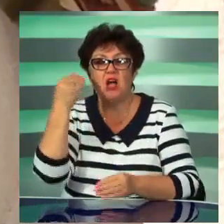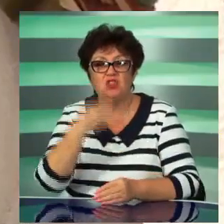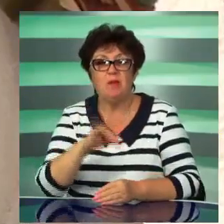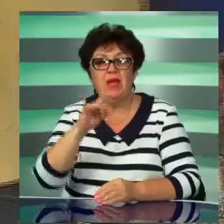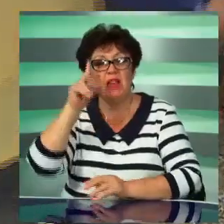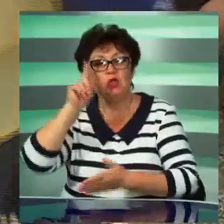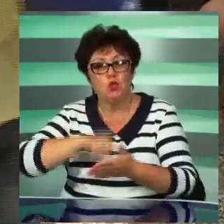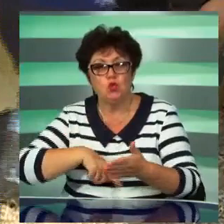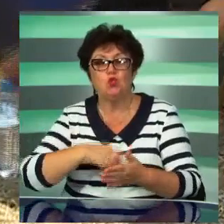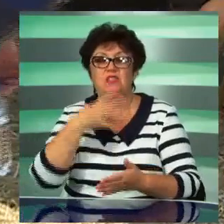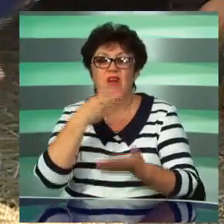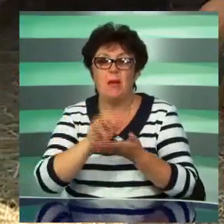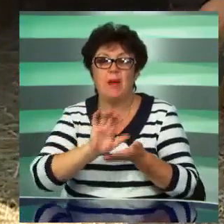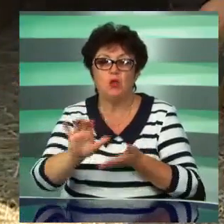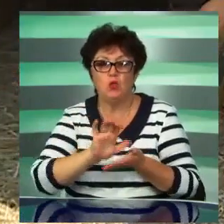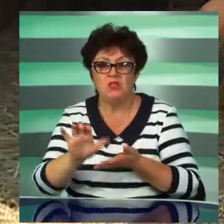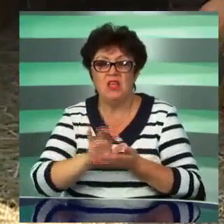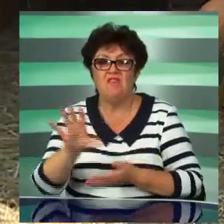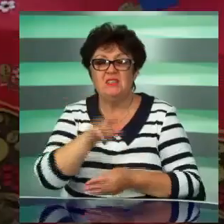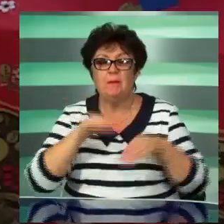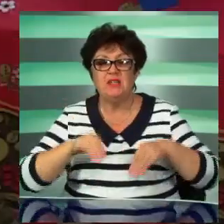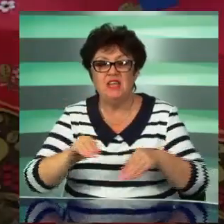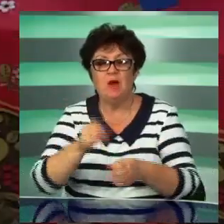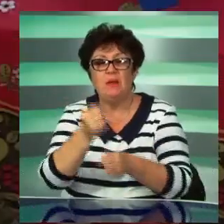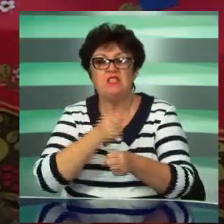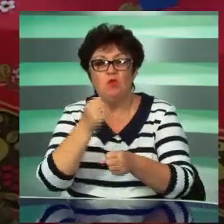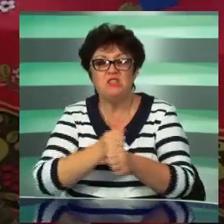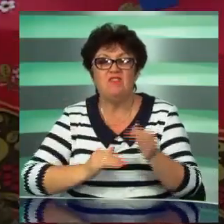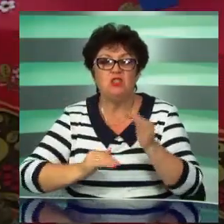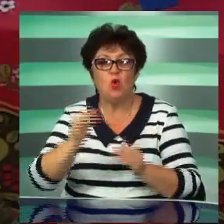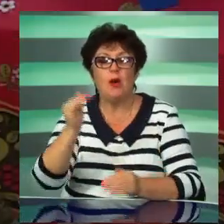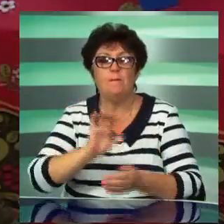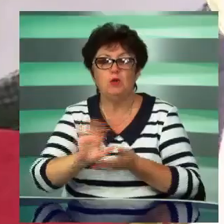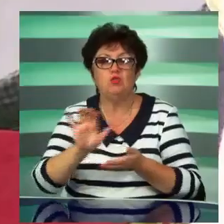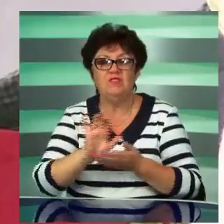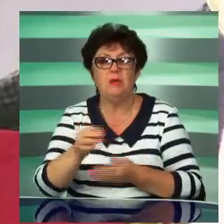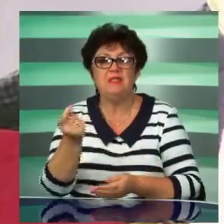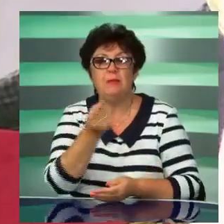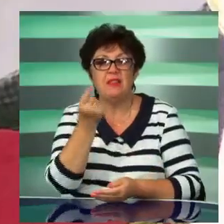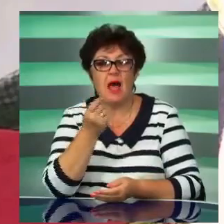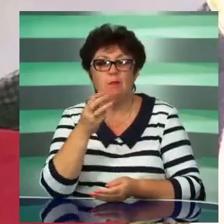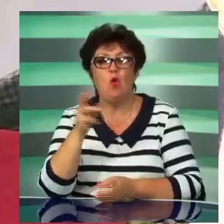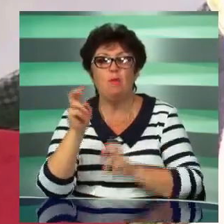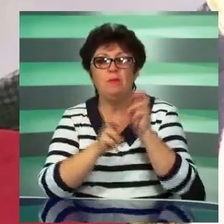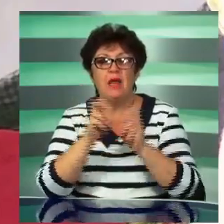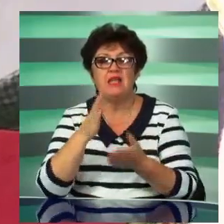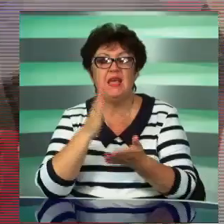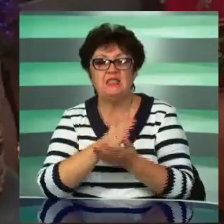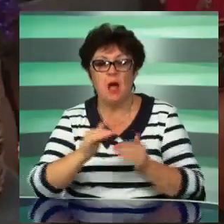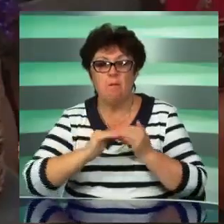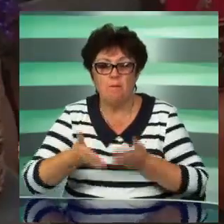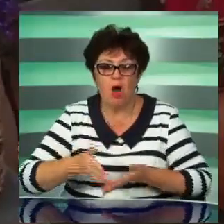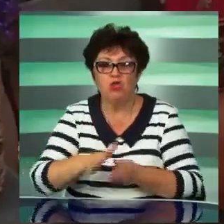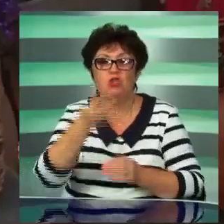и надежностью своей продукции. Все посевы производятся высокорепродуктивными семенами. У предприятия есть пашня